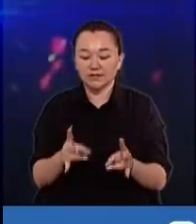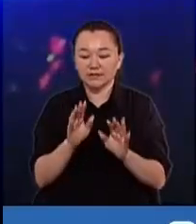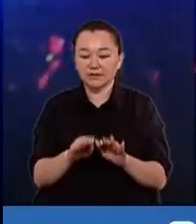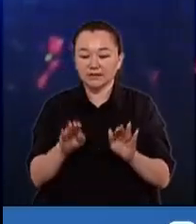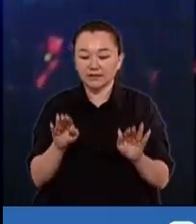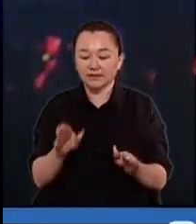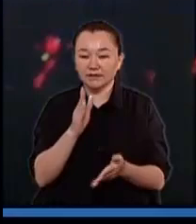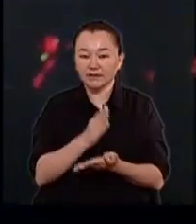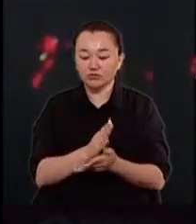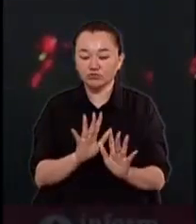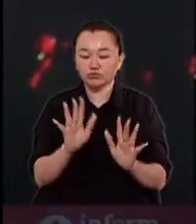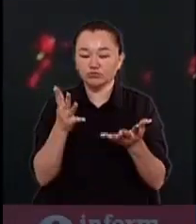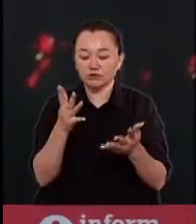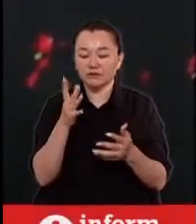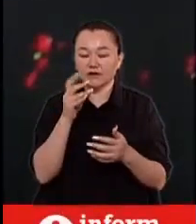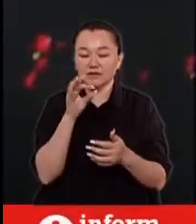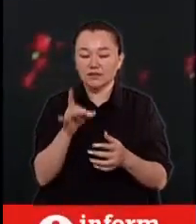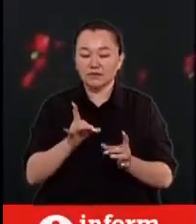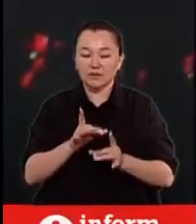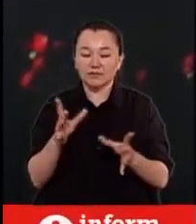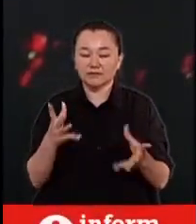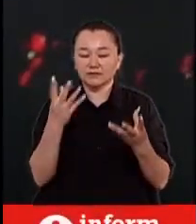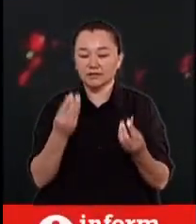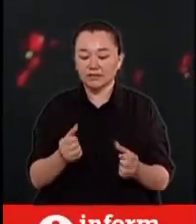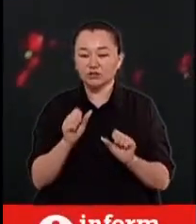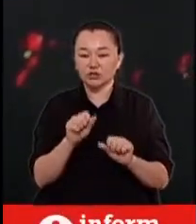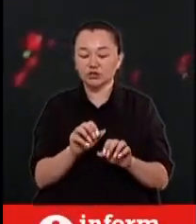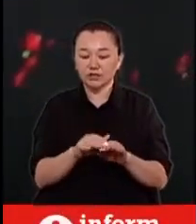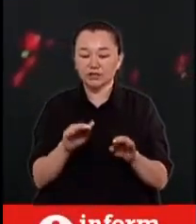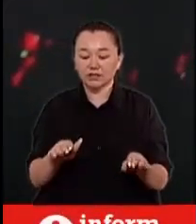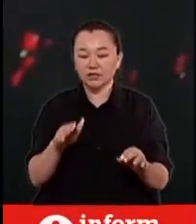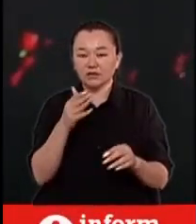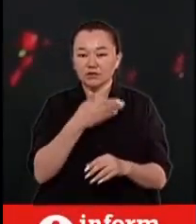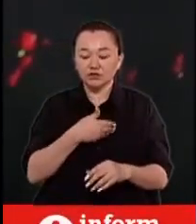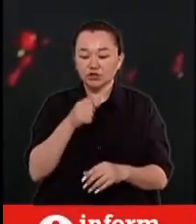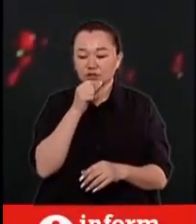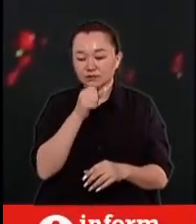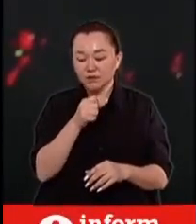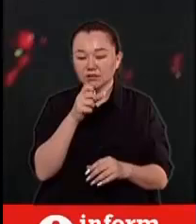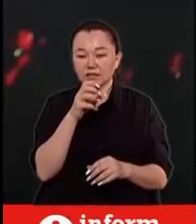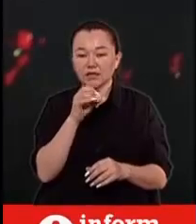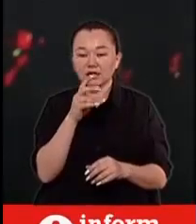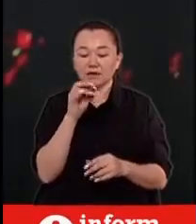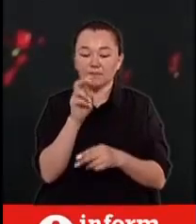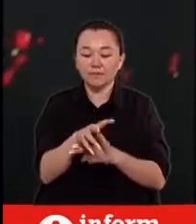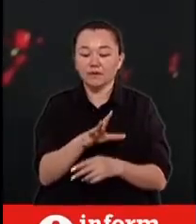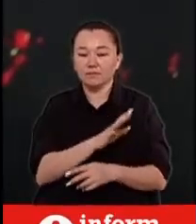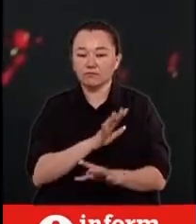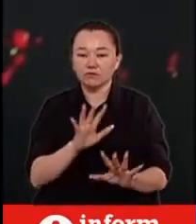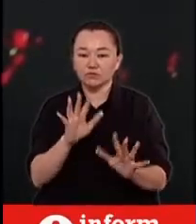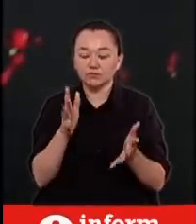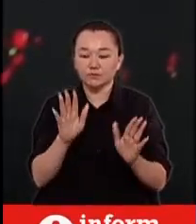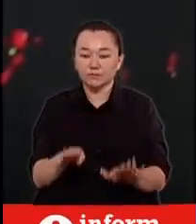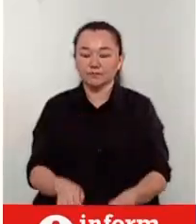дети. Инцидент произошел в разгар празднования Дня защиты детей. Наш корреспондент Екатерина Белоусова побывала на месте происшествия.